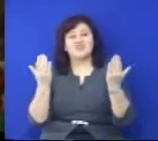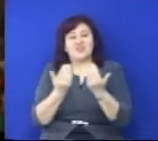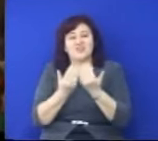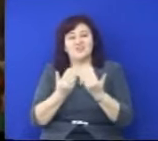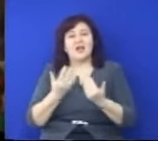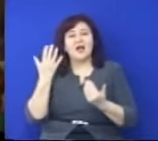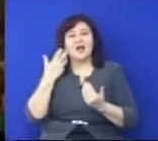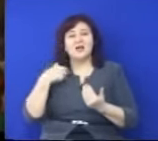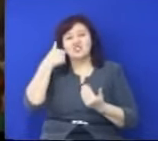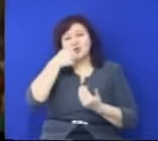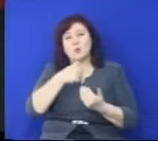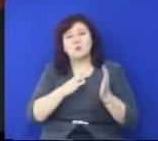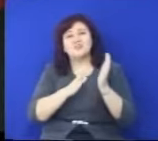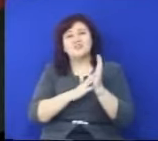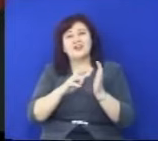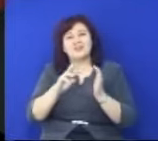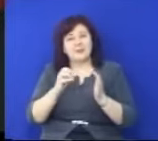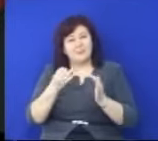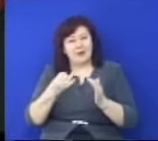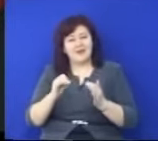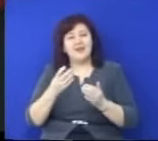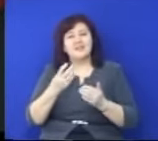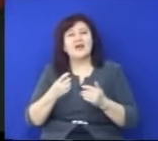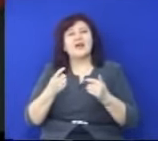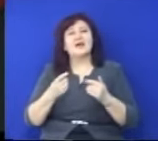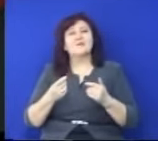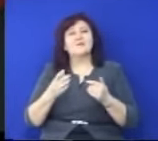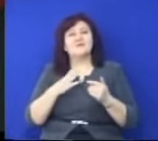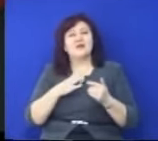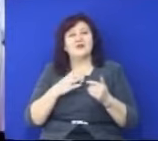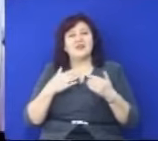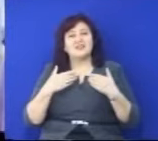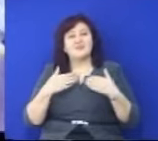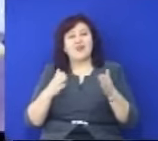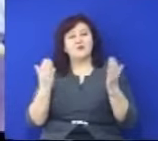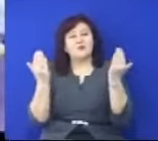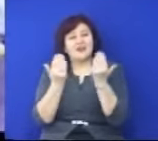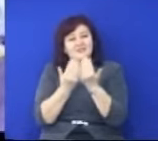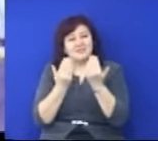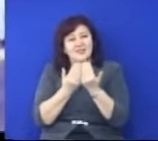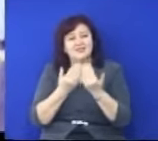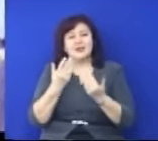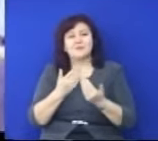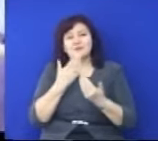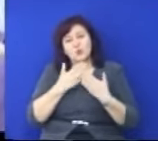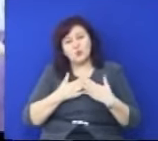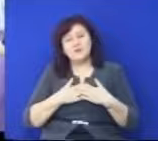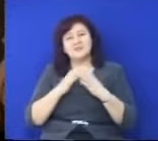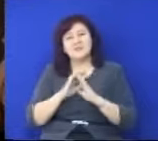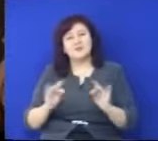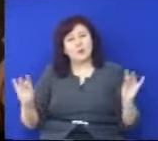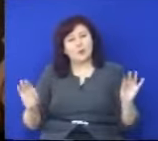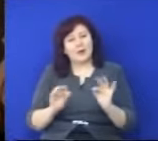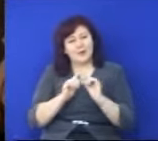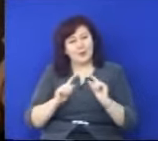сайын 9 мамыр мерекесінде жиналып, ән айтып, би билеп бір-бірімен қауышуға асыққан. Араларында әуесқой әншілер мен музыканттар да